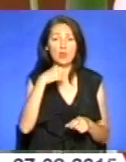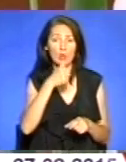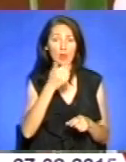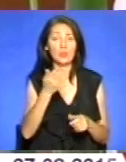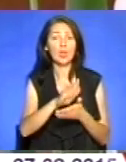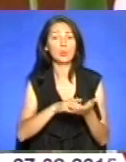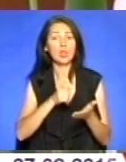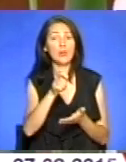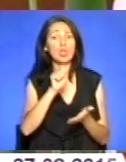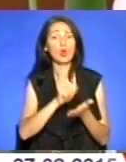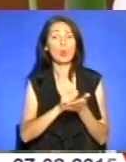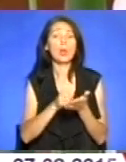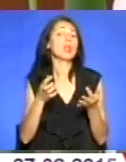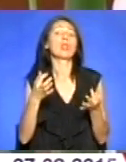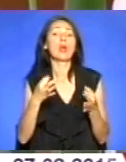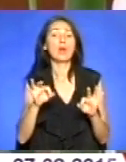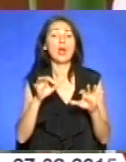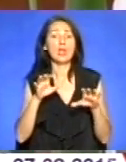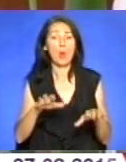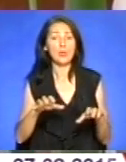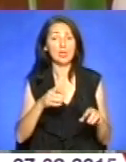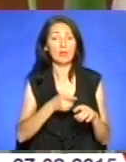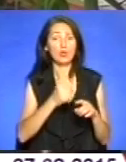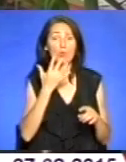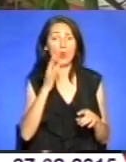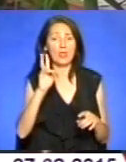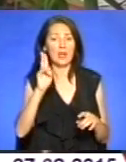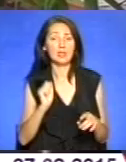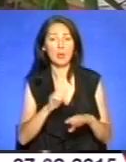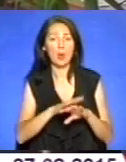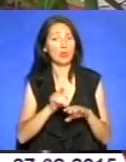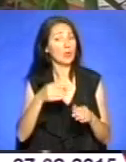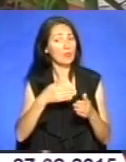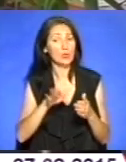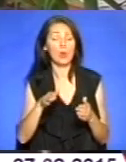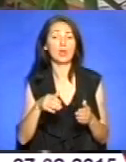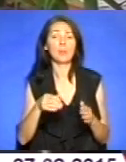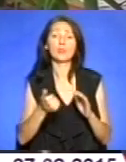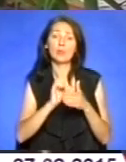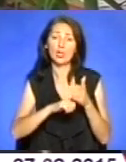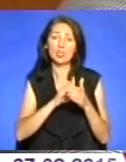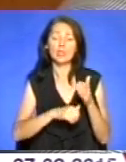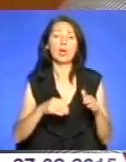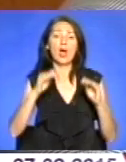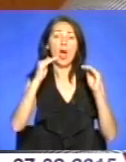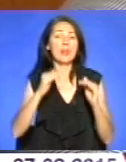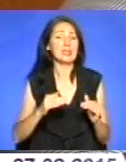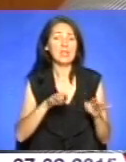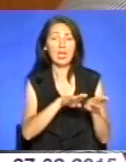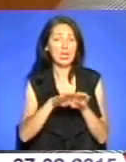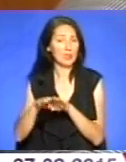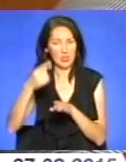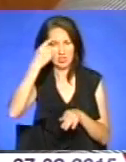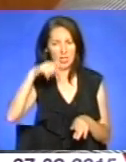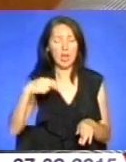подавали документи на вакантні посади в тому ж Нацбанку, та їм відмовили. Причина – низький рівень знання англійської мови. До слова, голову